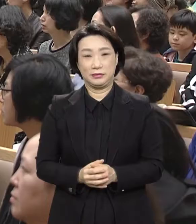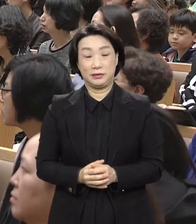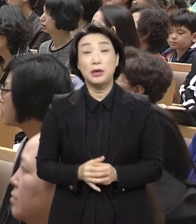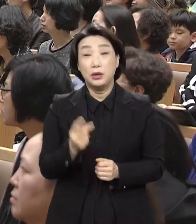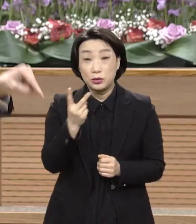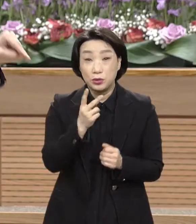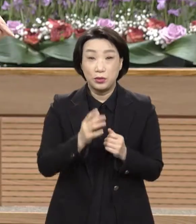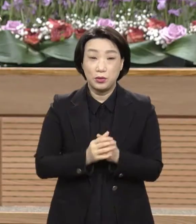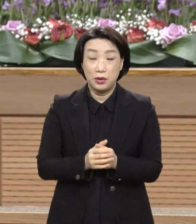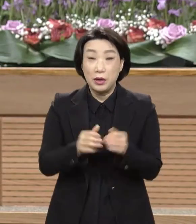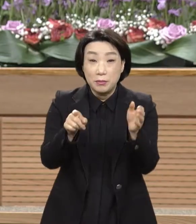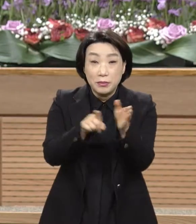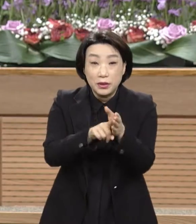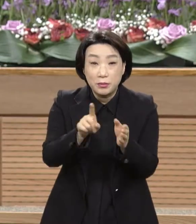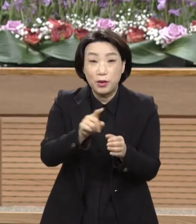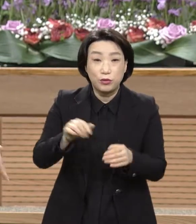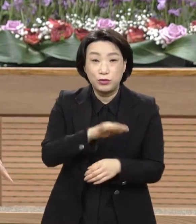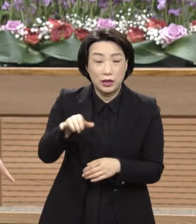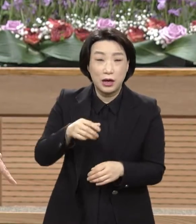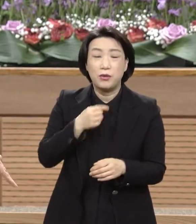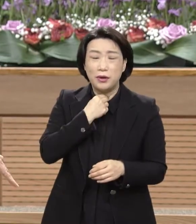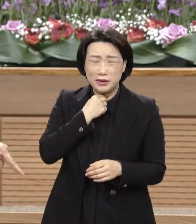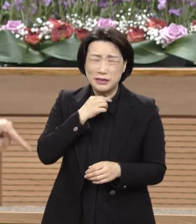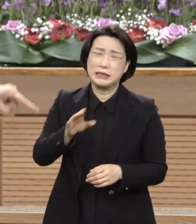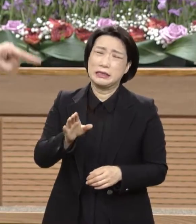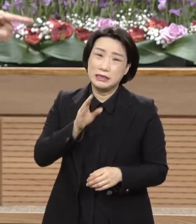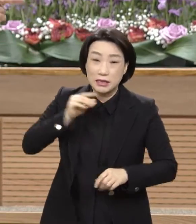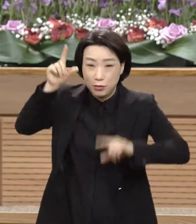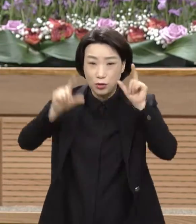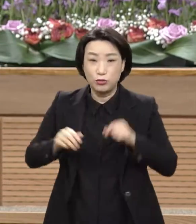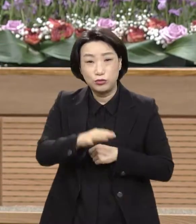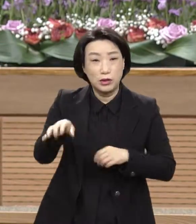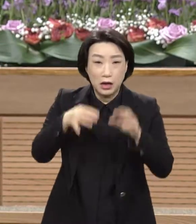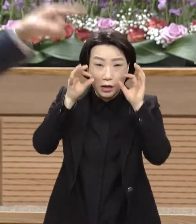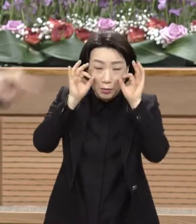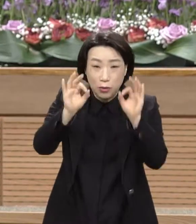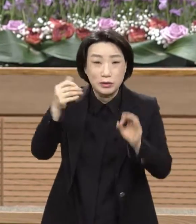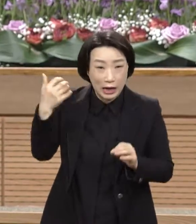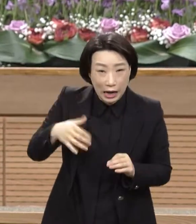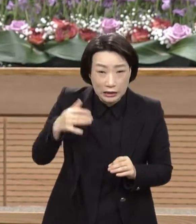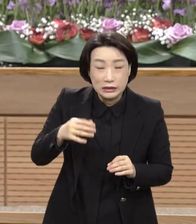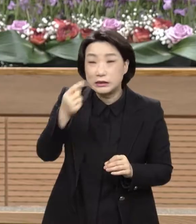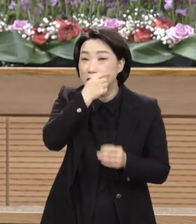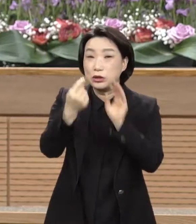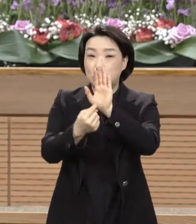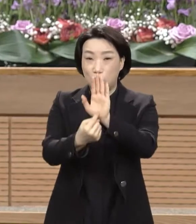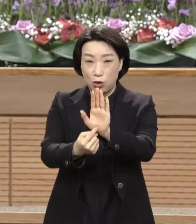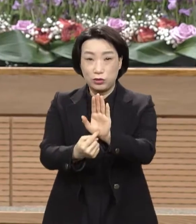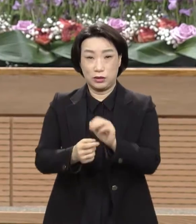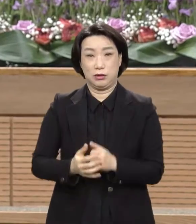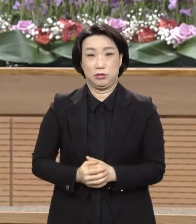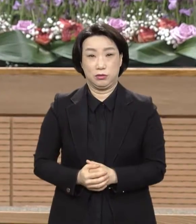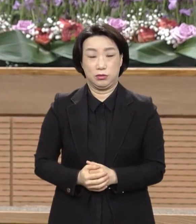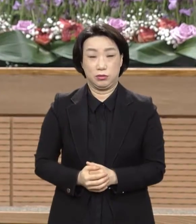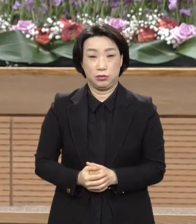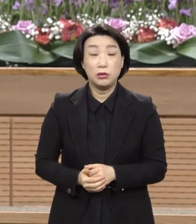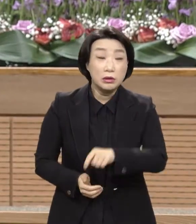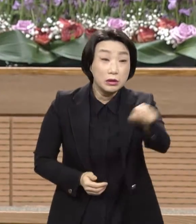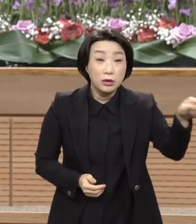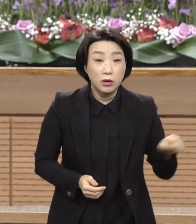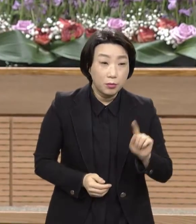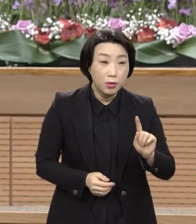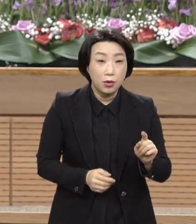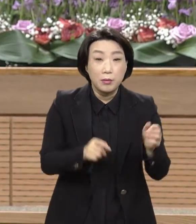또 믿음은 바라는 것들의 실상이요 보지 못하는 것들의 증거다. 그들은